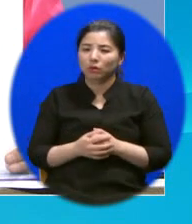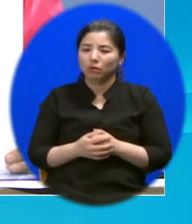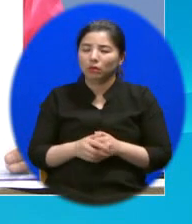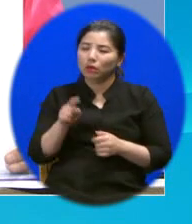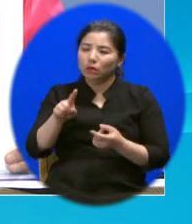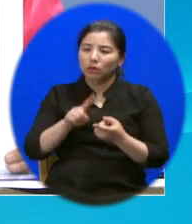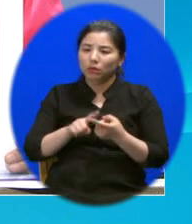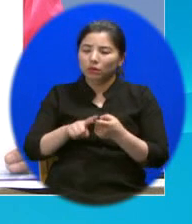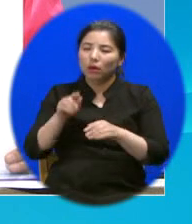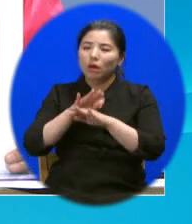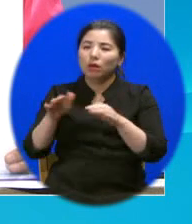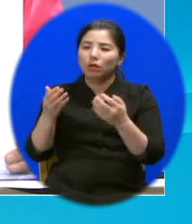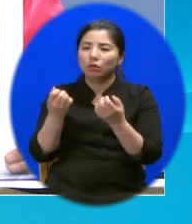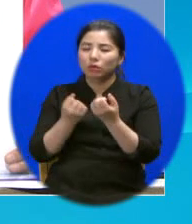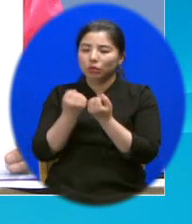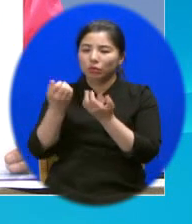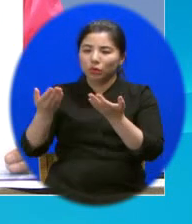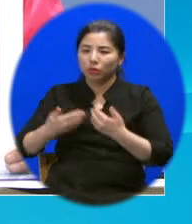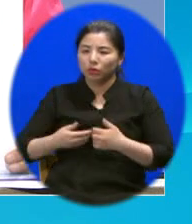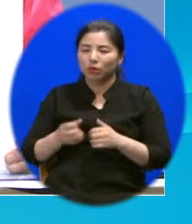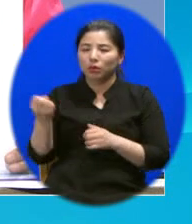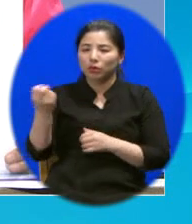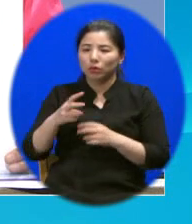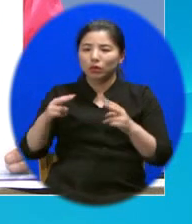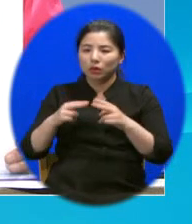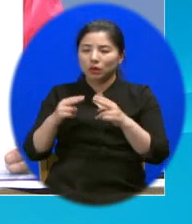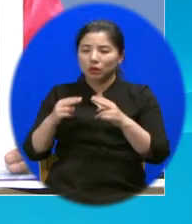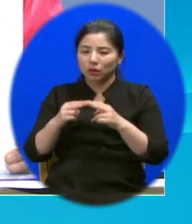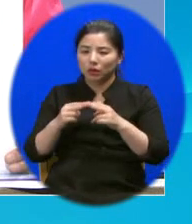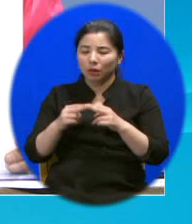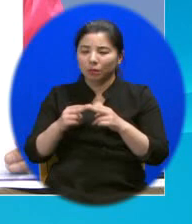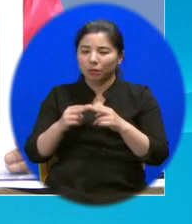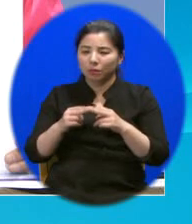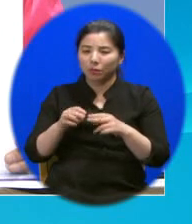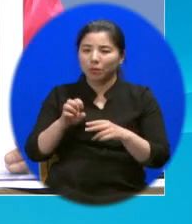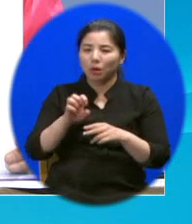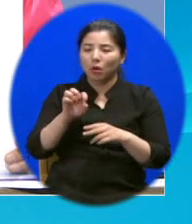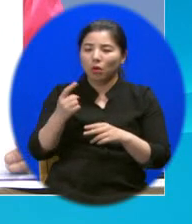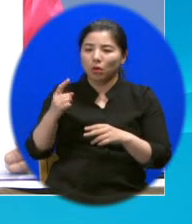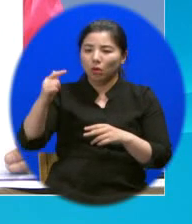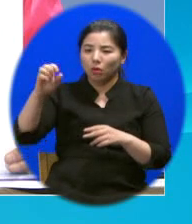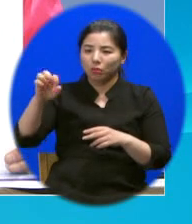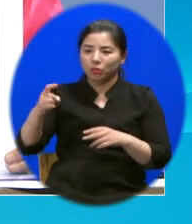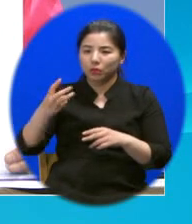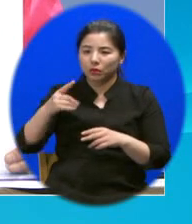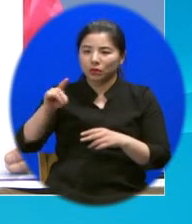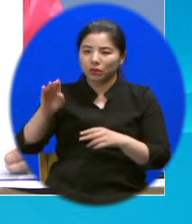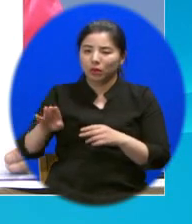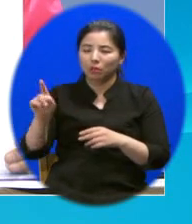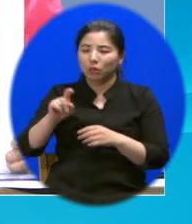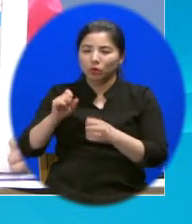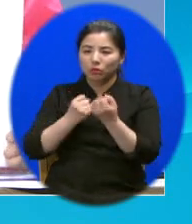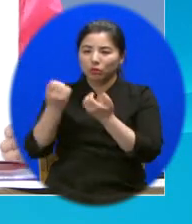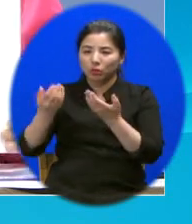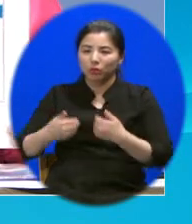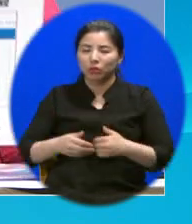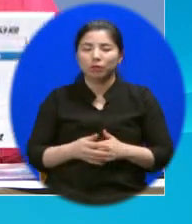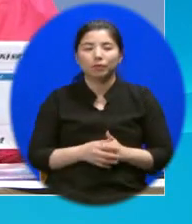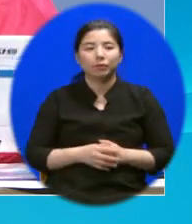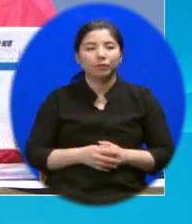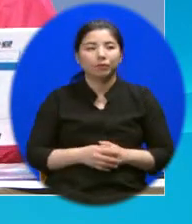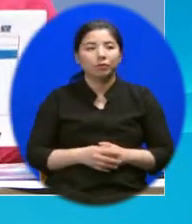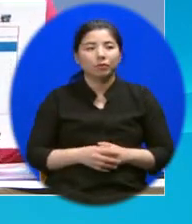저희 부부 나가서 한번 해명을 해 주시구요 4 시스템 반도체 파운드리 오픈 내비 뭔지 한번 설명을 해주시죠 예